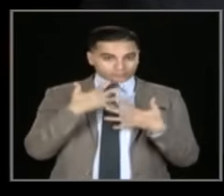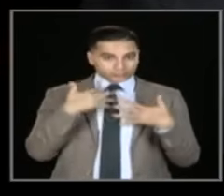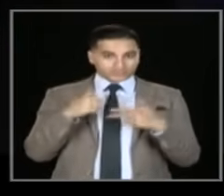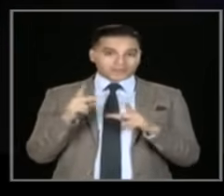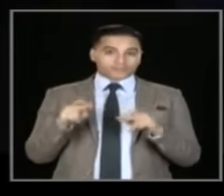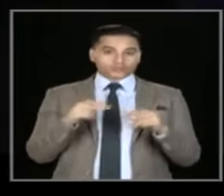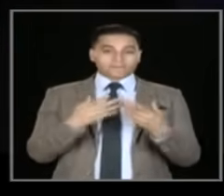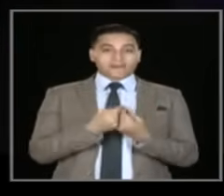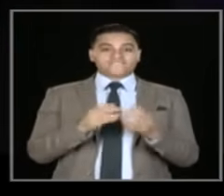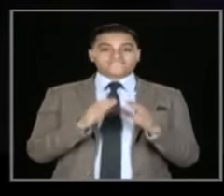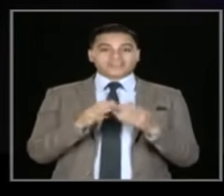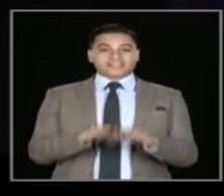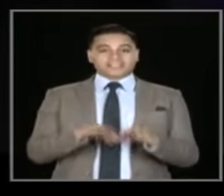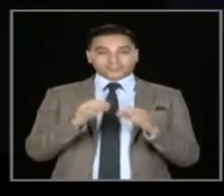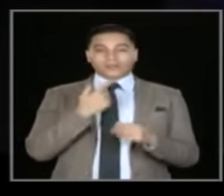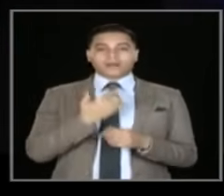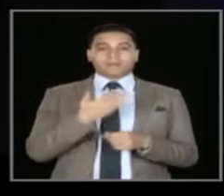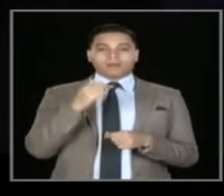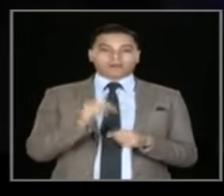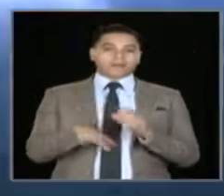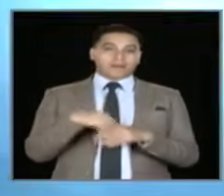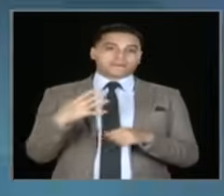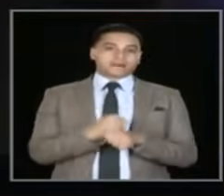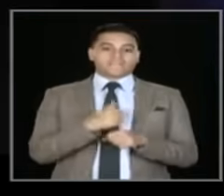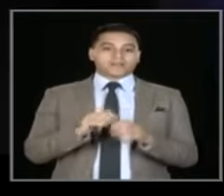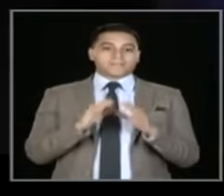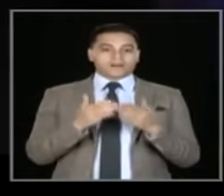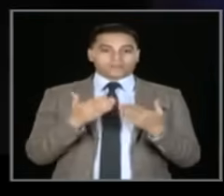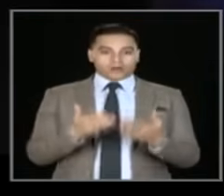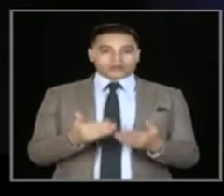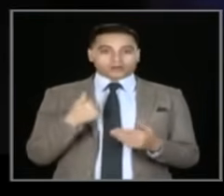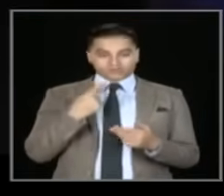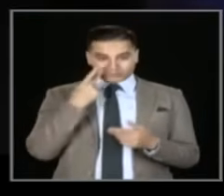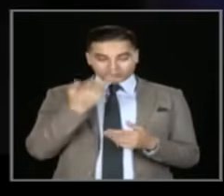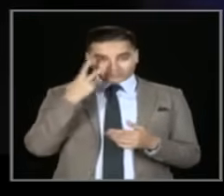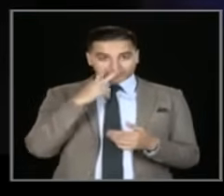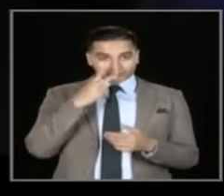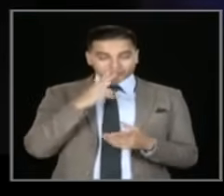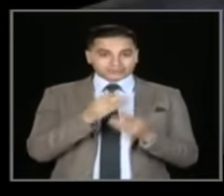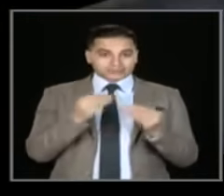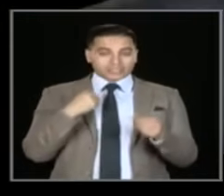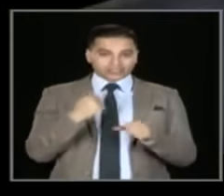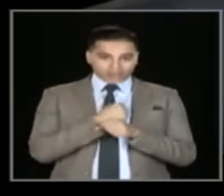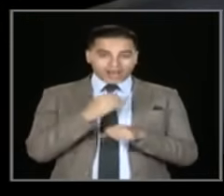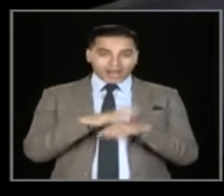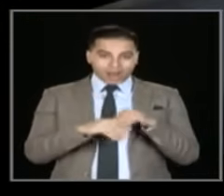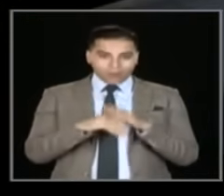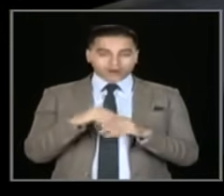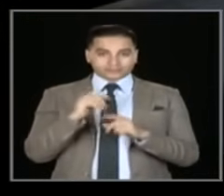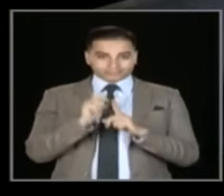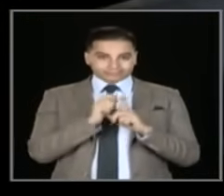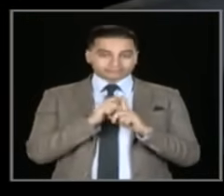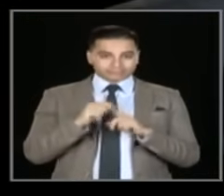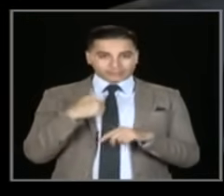ده مع فريق جديد، واتمنى النهارده ان احنا نحقق اول فوز لينا في المجموعه. الماتش اللي فات شفنا اخطاء كتيره جدا وحاولنا ان احنا نشتغل عليها، والنهارده احنا جايين